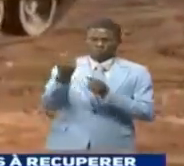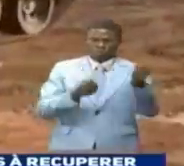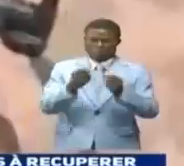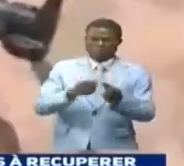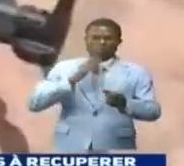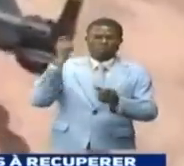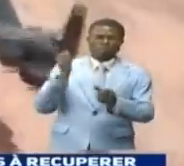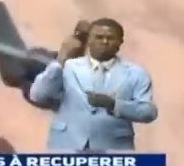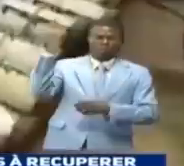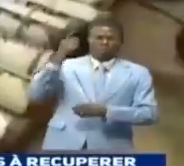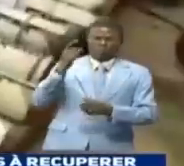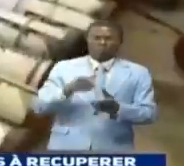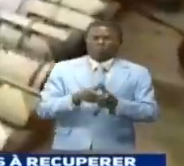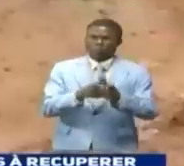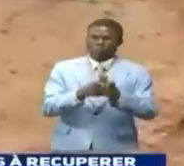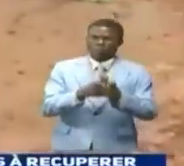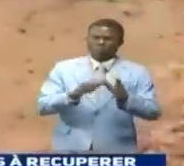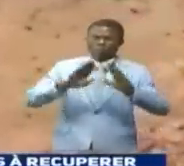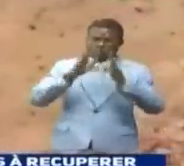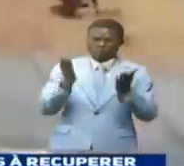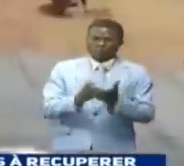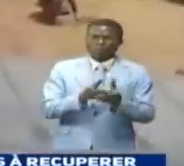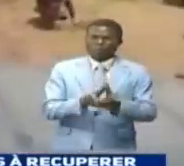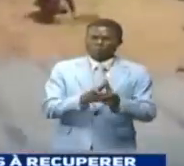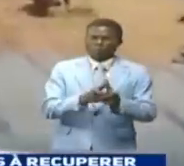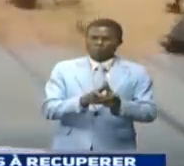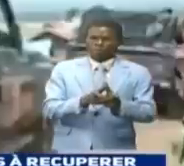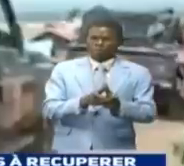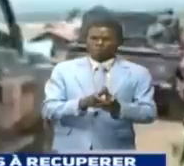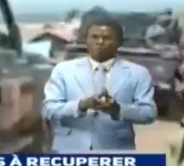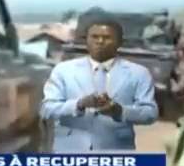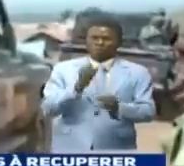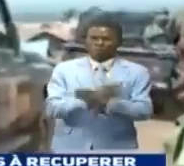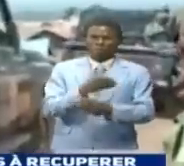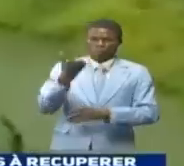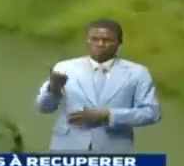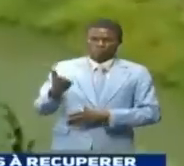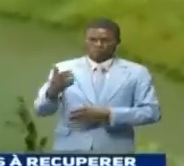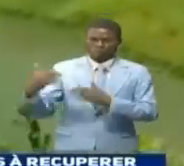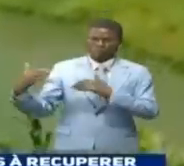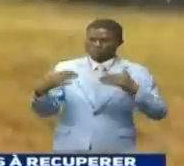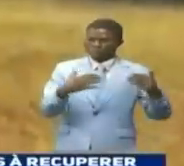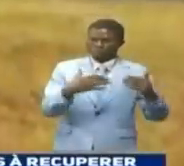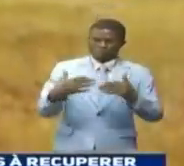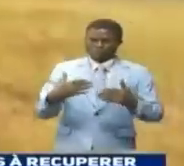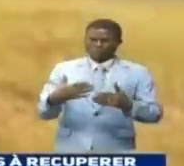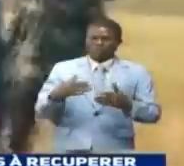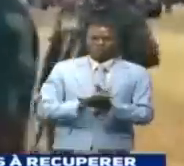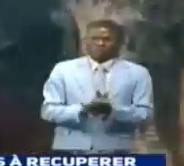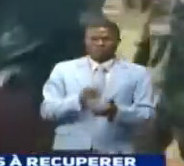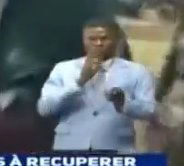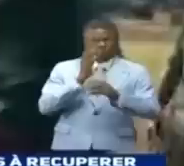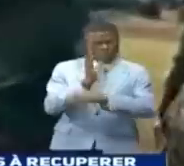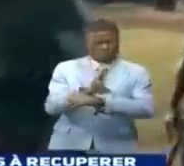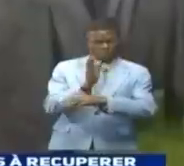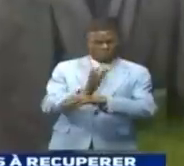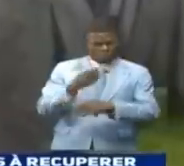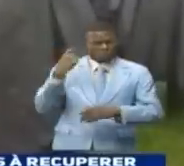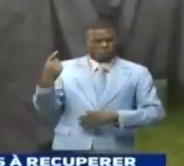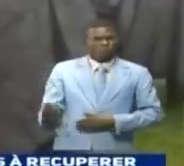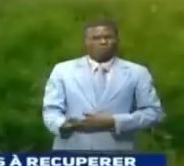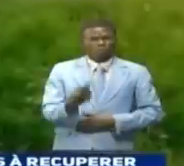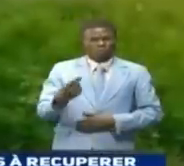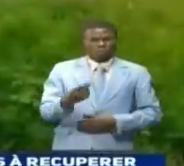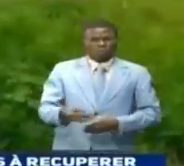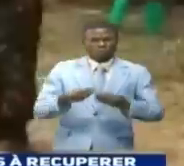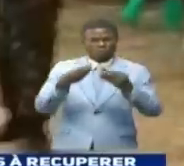char, les drones, bref, toute arme qu'elle possède est sur le front sud et nord. Des causeries morales sont régulières pour émettre